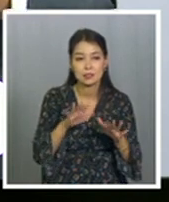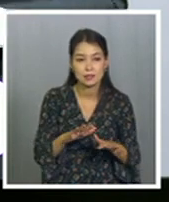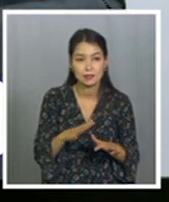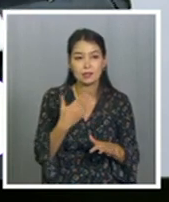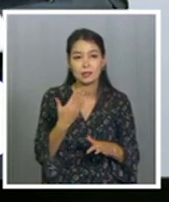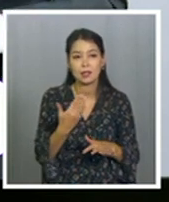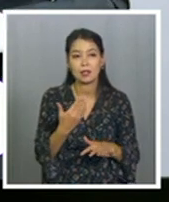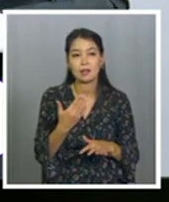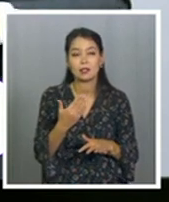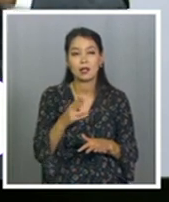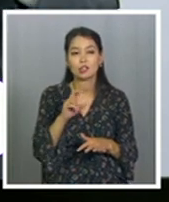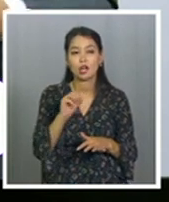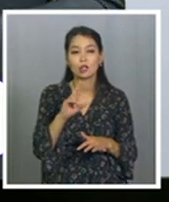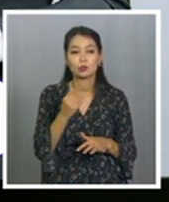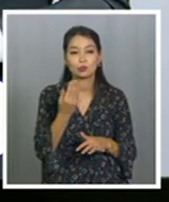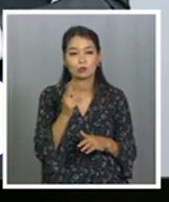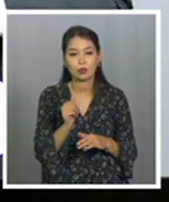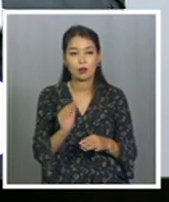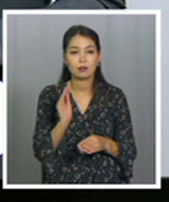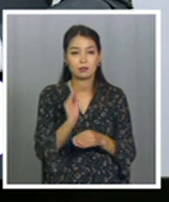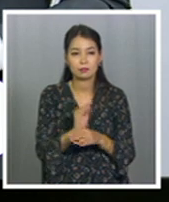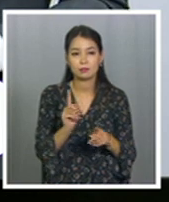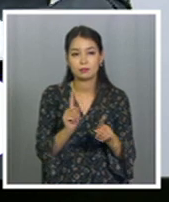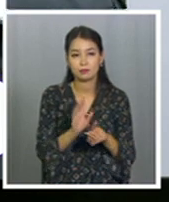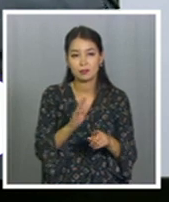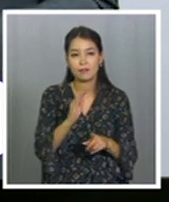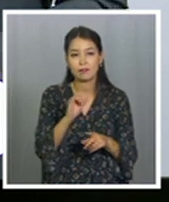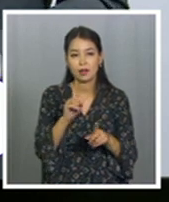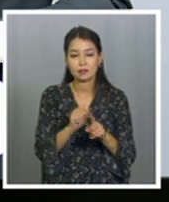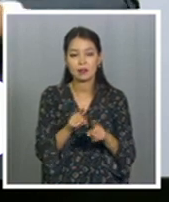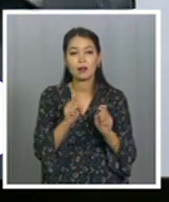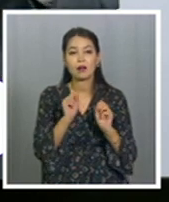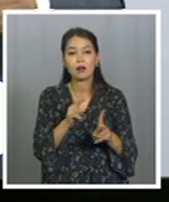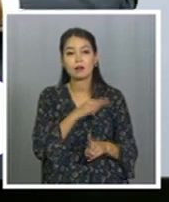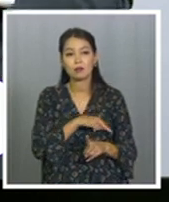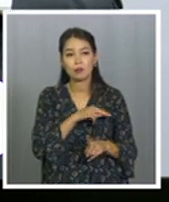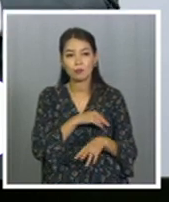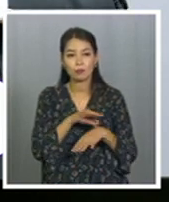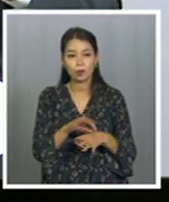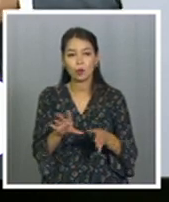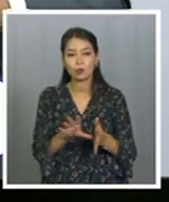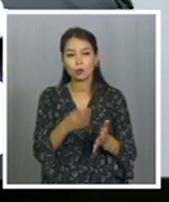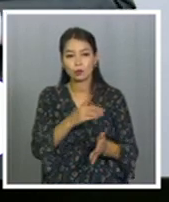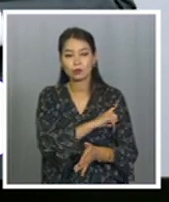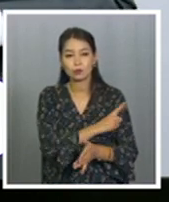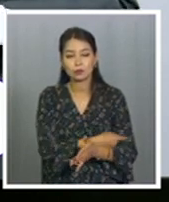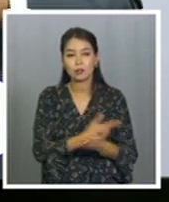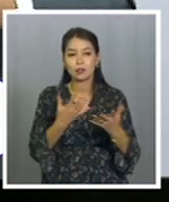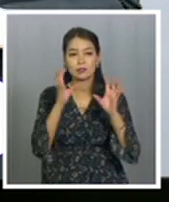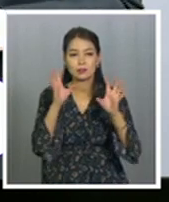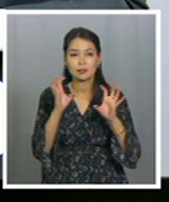және катушканы жалғап көреміз. Осы кездегі фазалар ығысуы қалай болатынын және тоқ күшінің қандай заңдылыққа